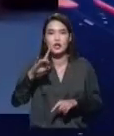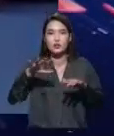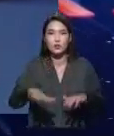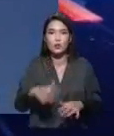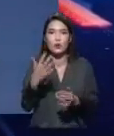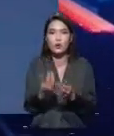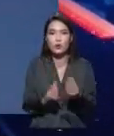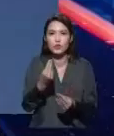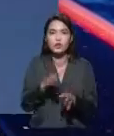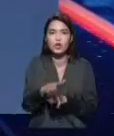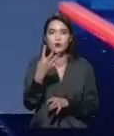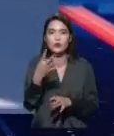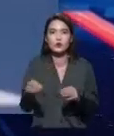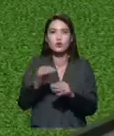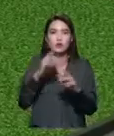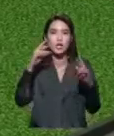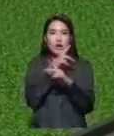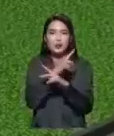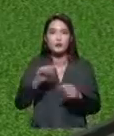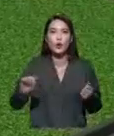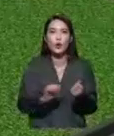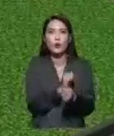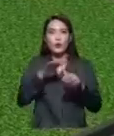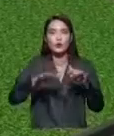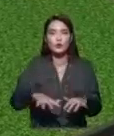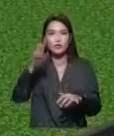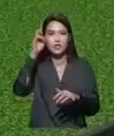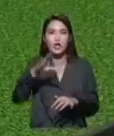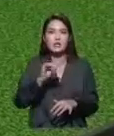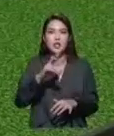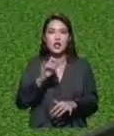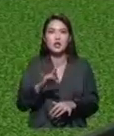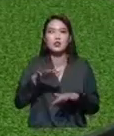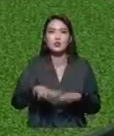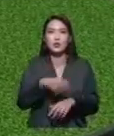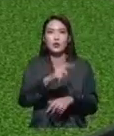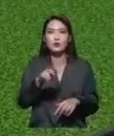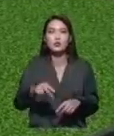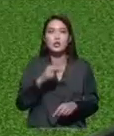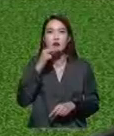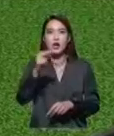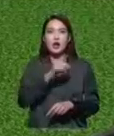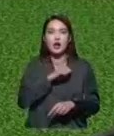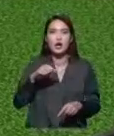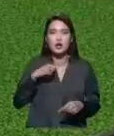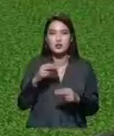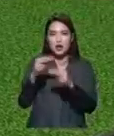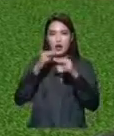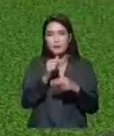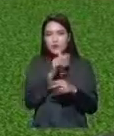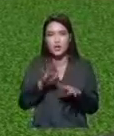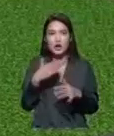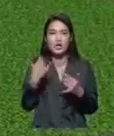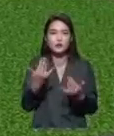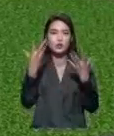орындап 4 қос қате жасады. Құрғақ-құрлық еліндегі теннис турнирі жұрт назарын өзіне аудартатыны жасырын емес.